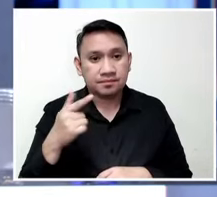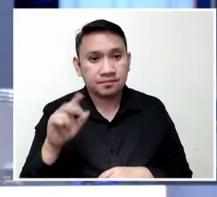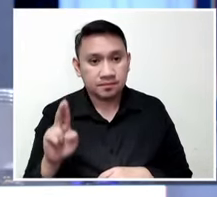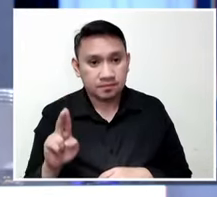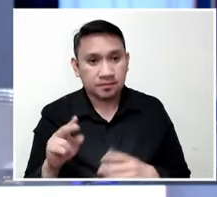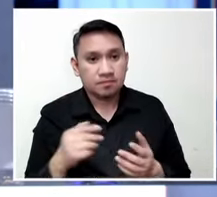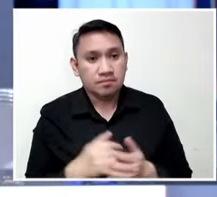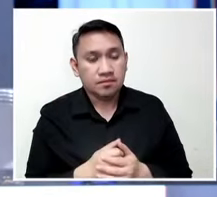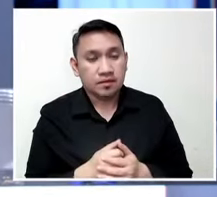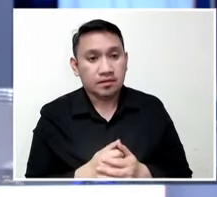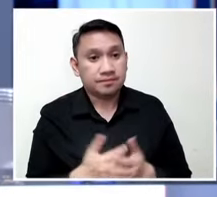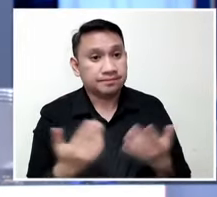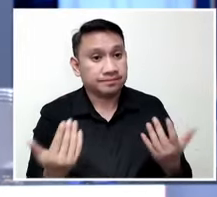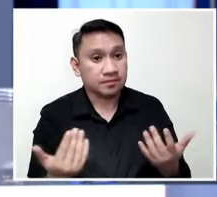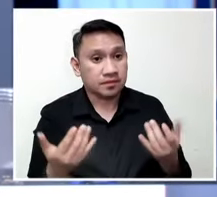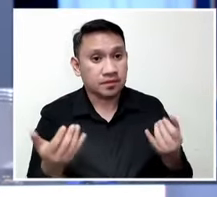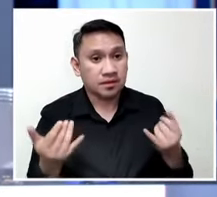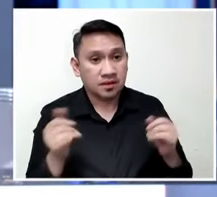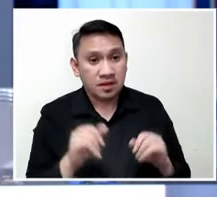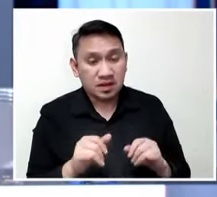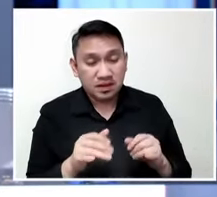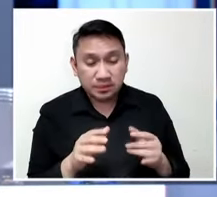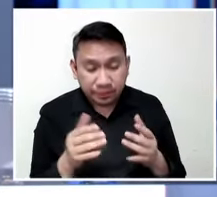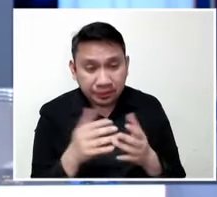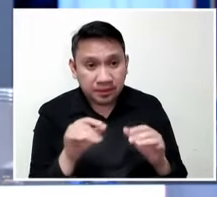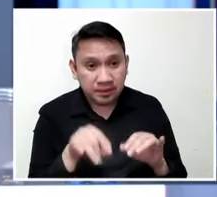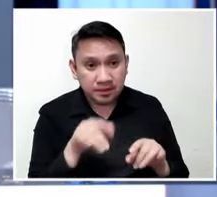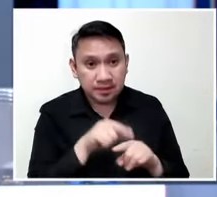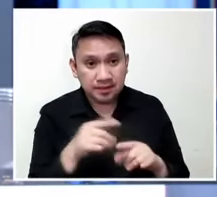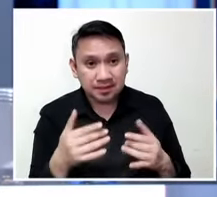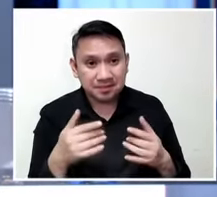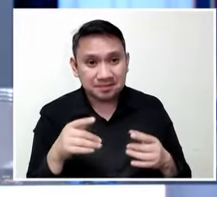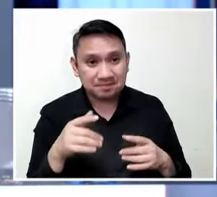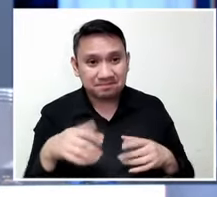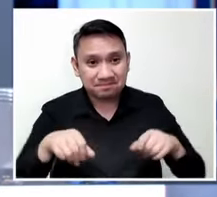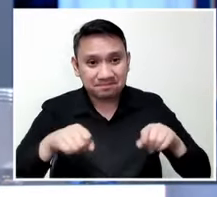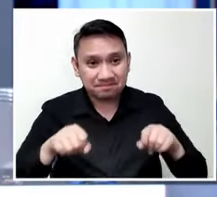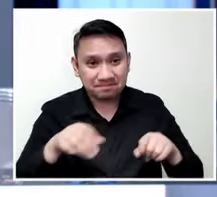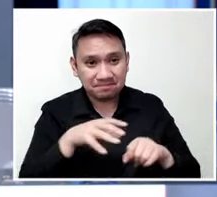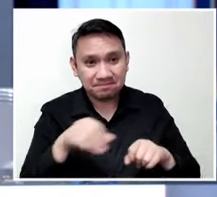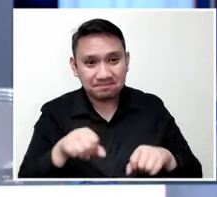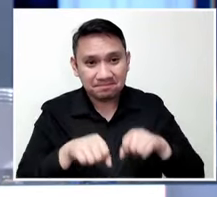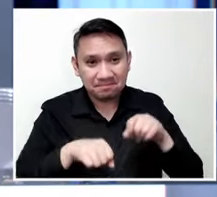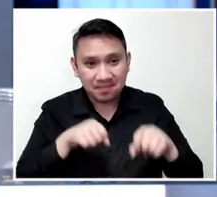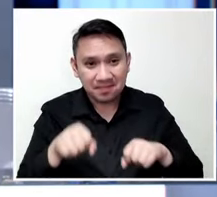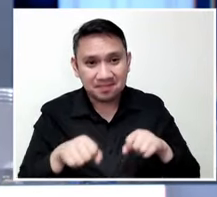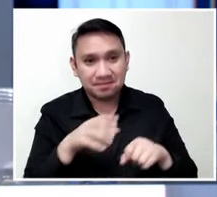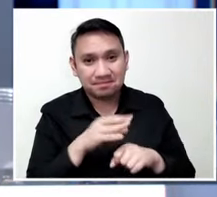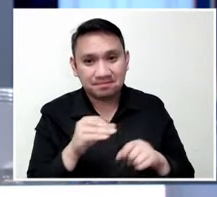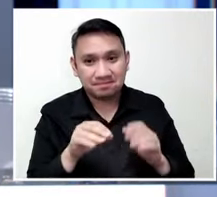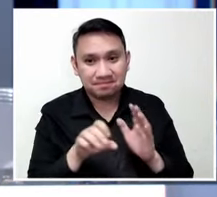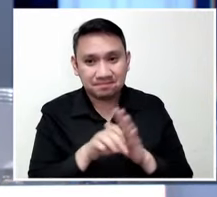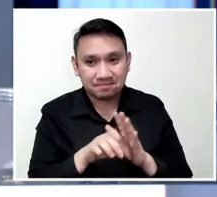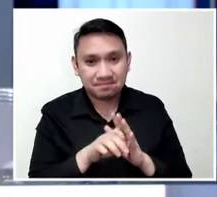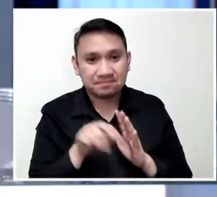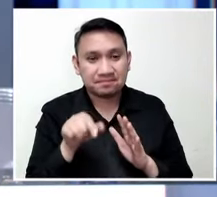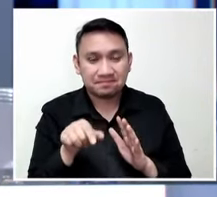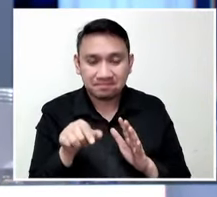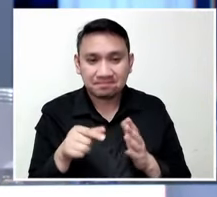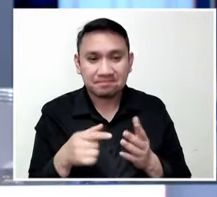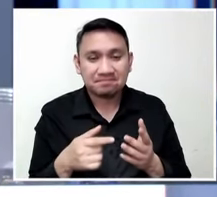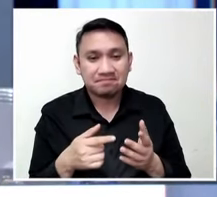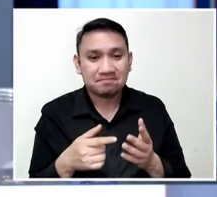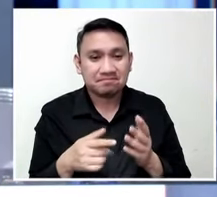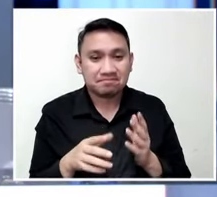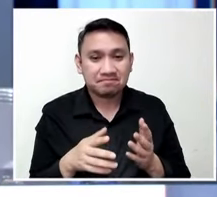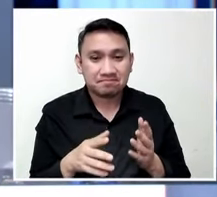Manila na mag-issue ng mga tickets sa mga e-trike, e-bike, pedicab at mga kalintulad na sasakyan na dumadaan sa